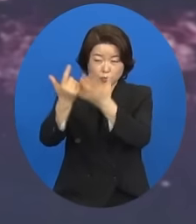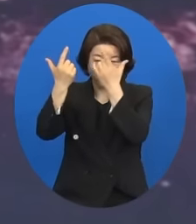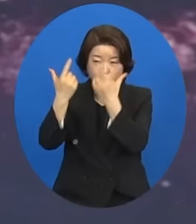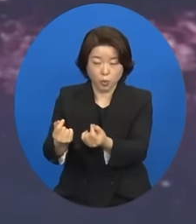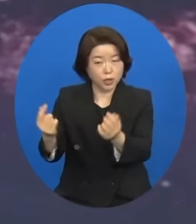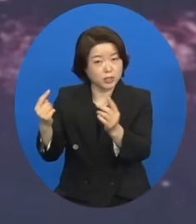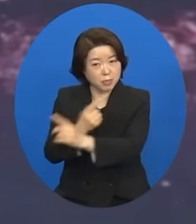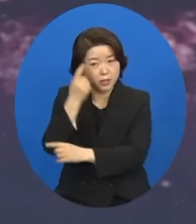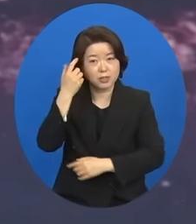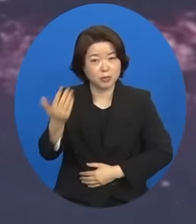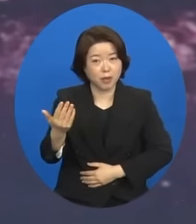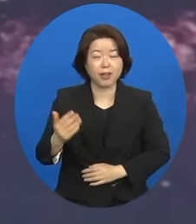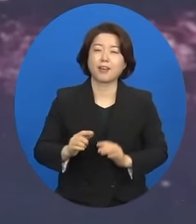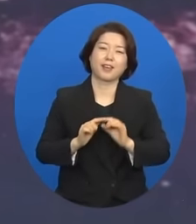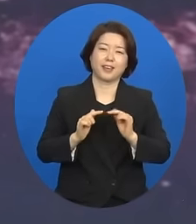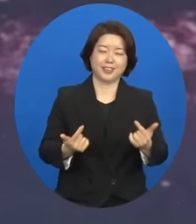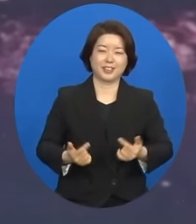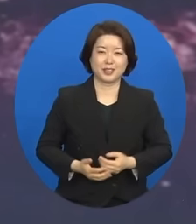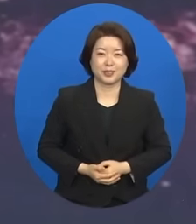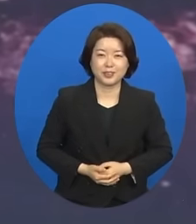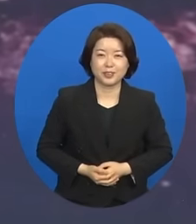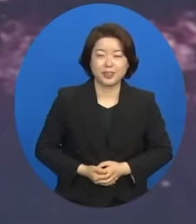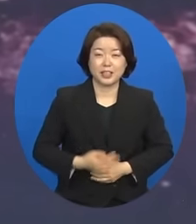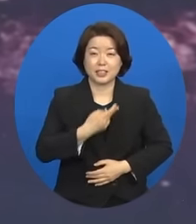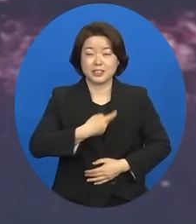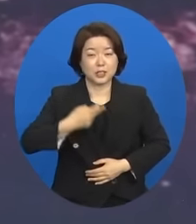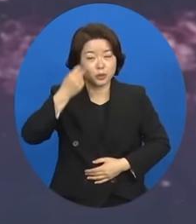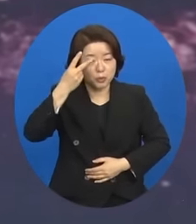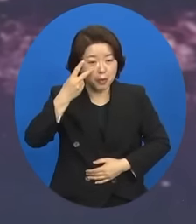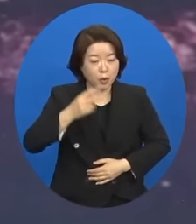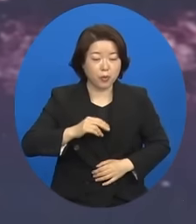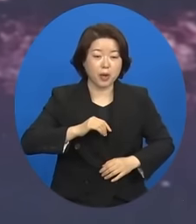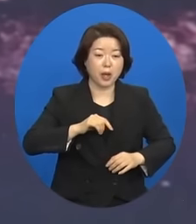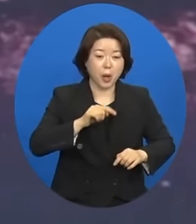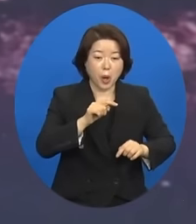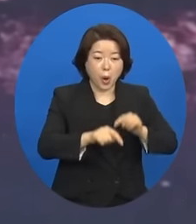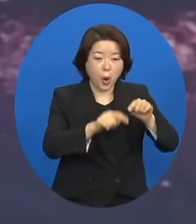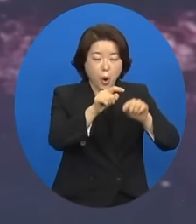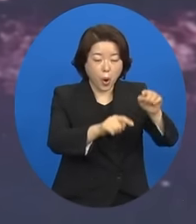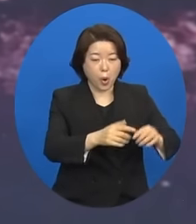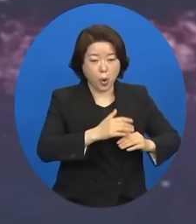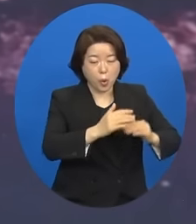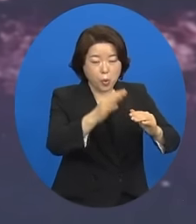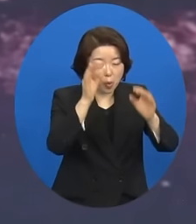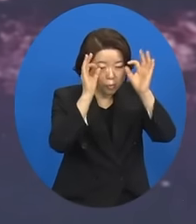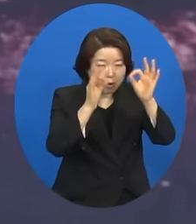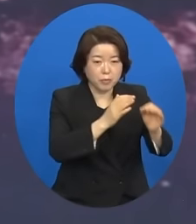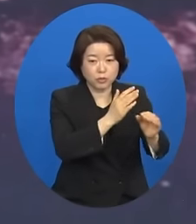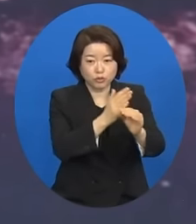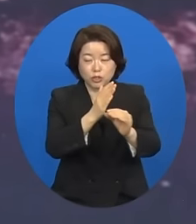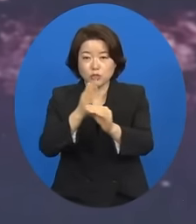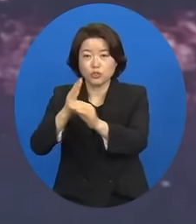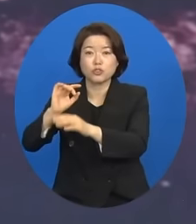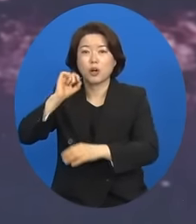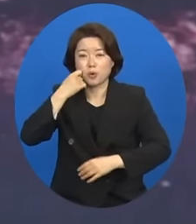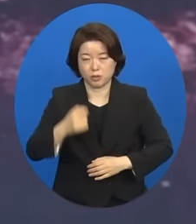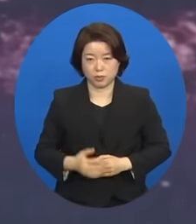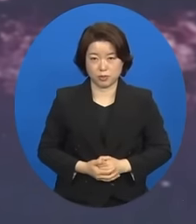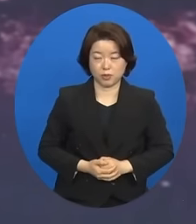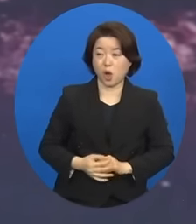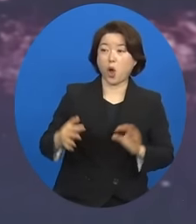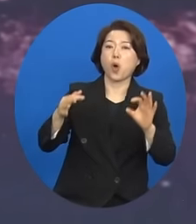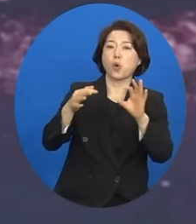않아요 사도 바울의이 행적을 가만히 보면 중간중간 어려움을 겪는데 어떤 어려움이 있습니까 관계의